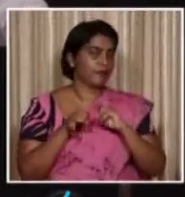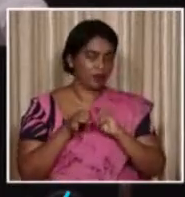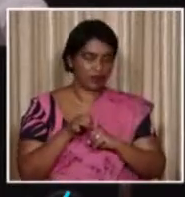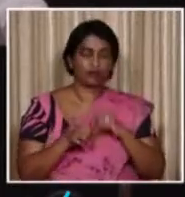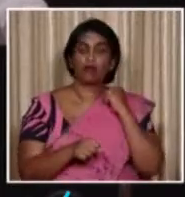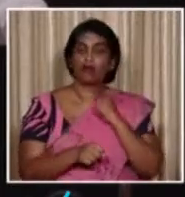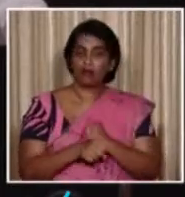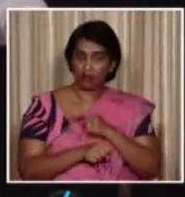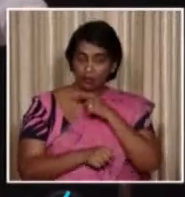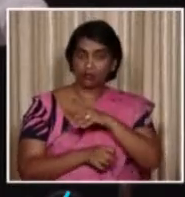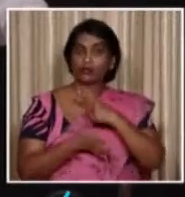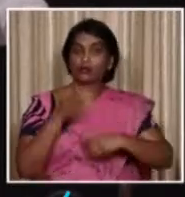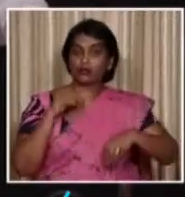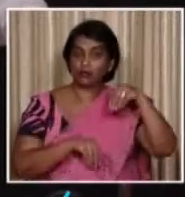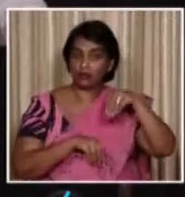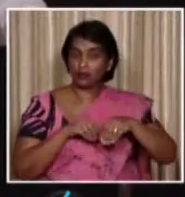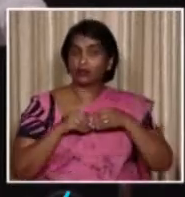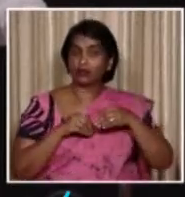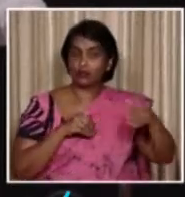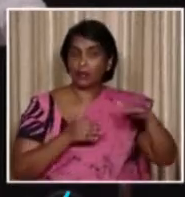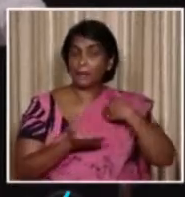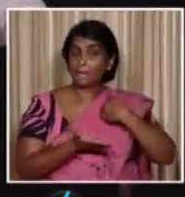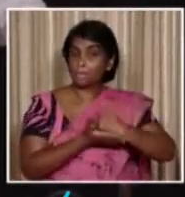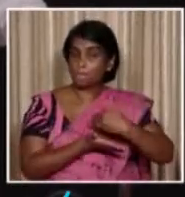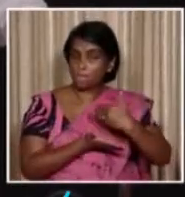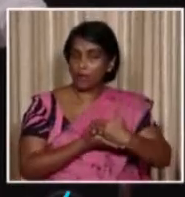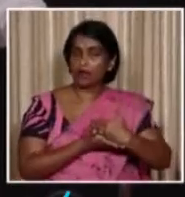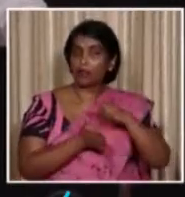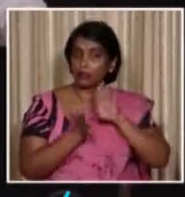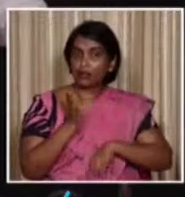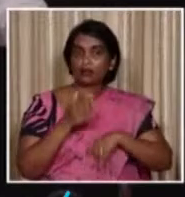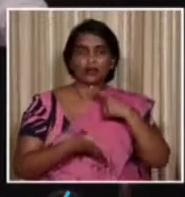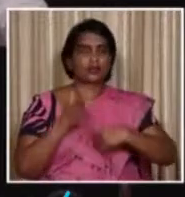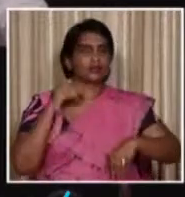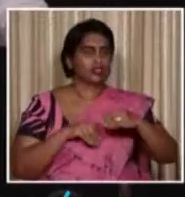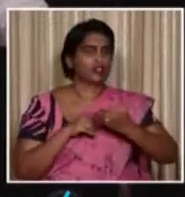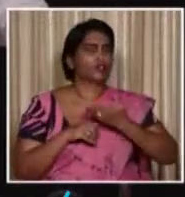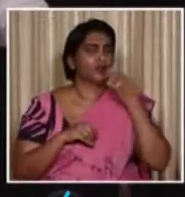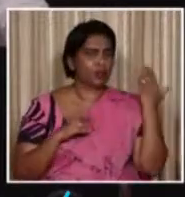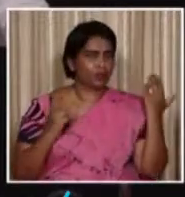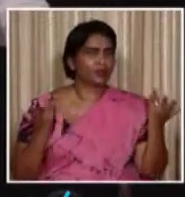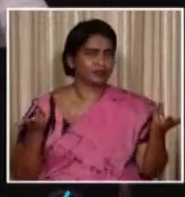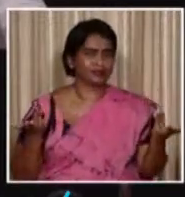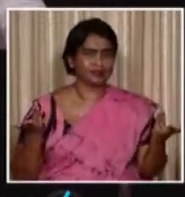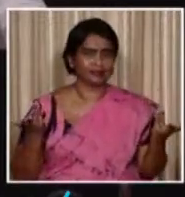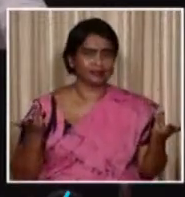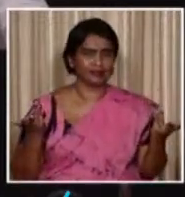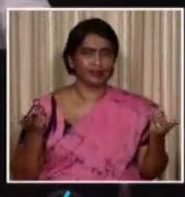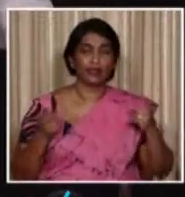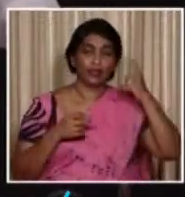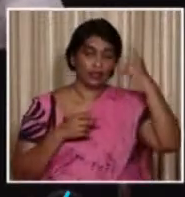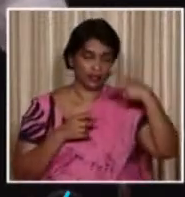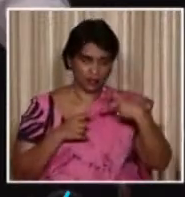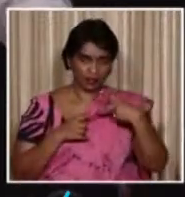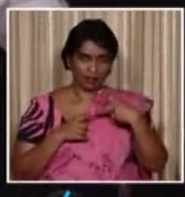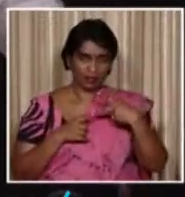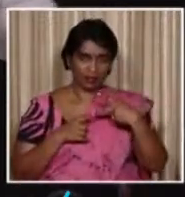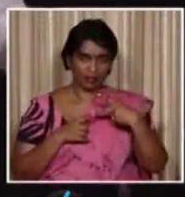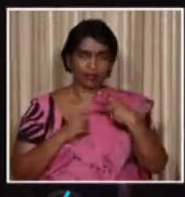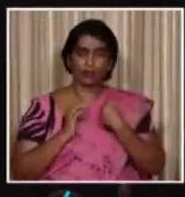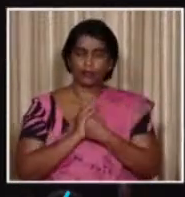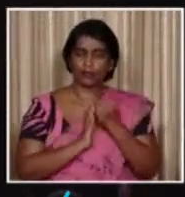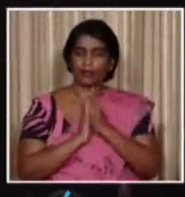ආණ්ඩුව මේ මැතිවරණ පැවැත්වීම සඳහා කරන බාධාවන් ඉවත් කරොත් ඡන්දේ තියන්න පුළුවන් ඔච්චරයි තියෙන්නේ දෙවෙනි කරුණ